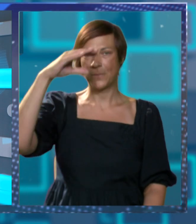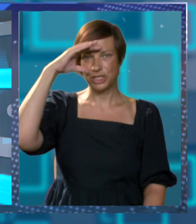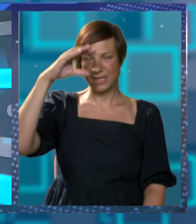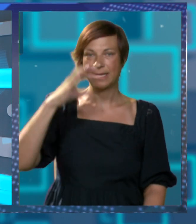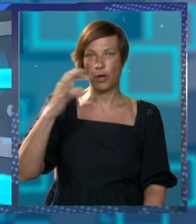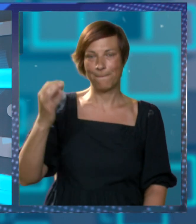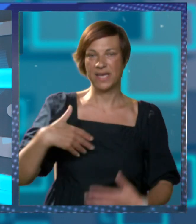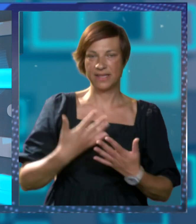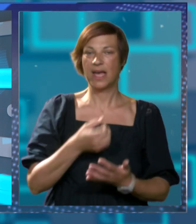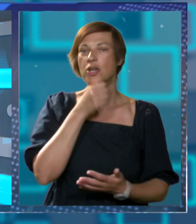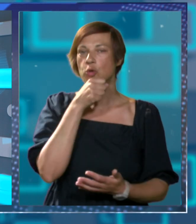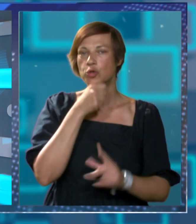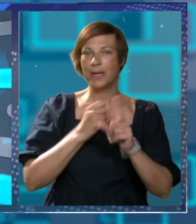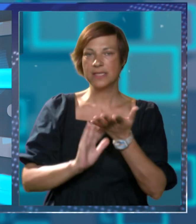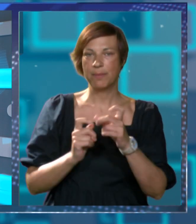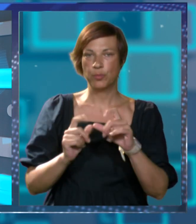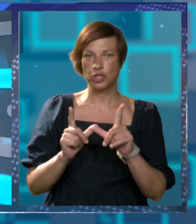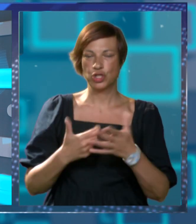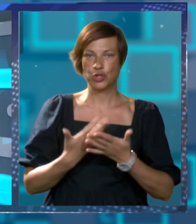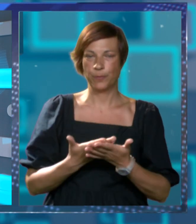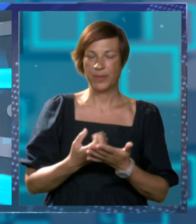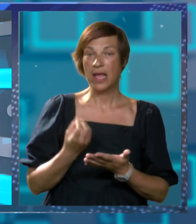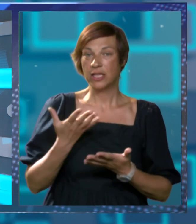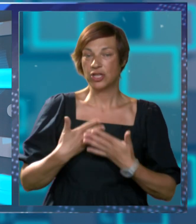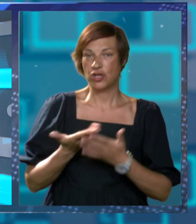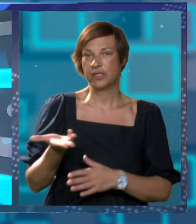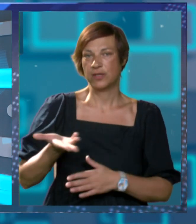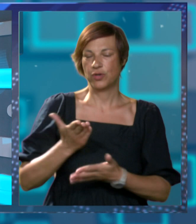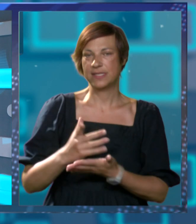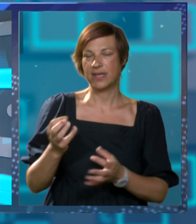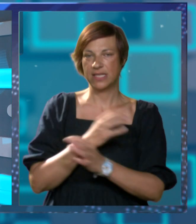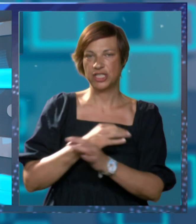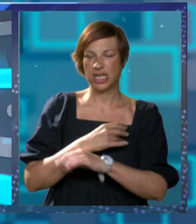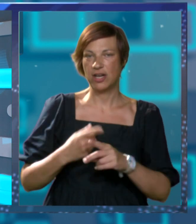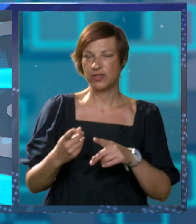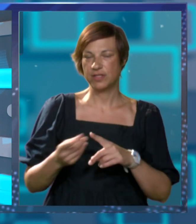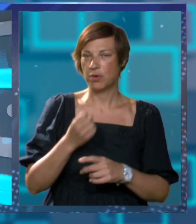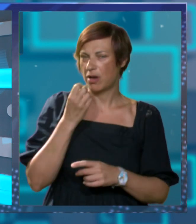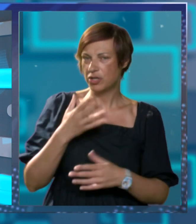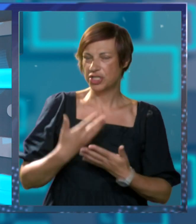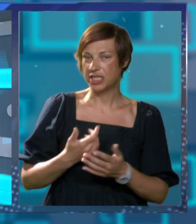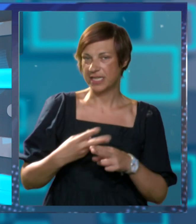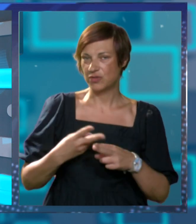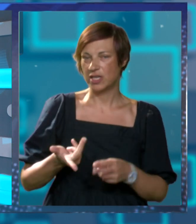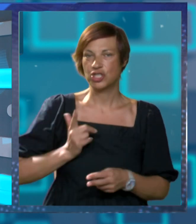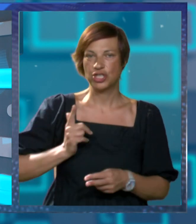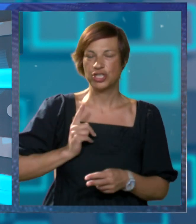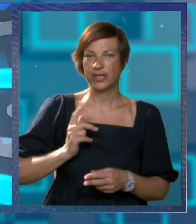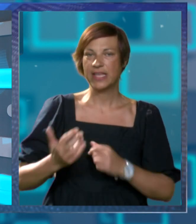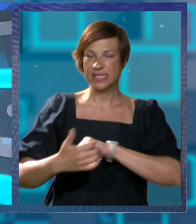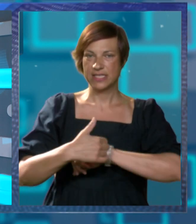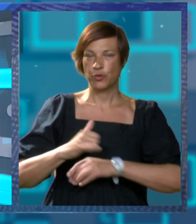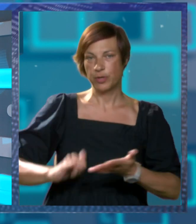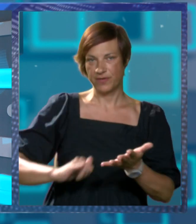Poštovani gledatelji, dobar vam dan u Županijskom impulsu. Dok se ugostitelji svakodnevno žale zbog loših rezultata nego što su očekivali